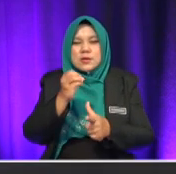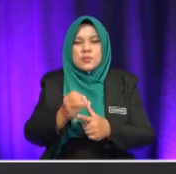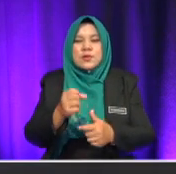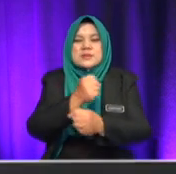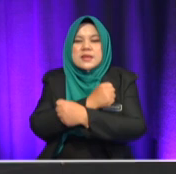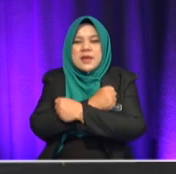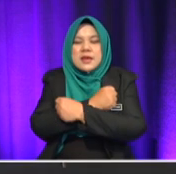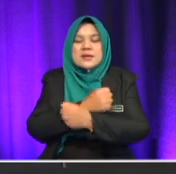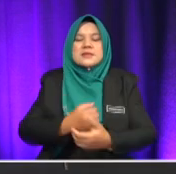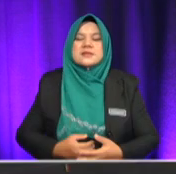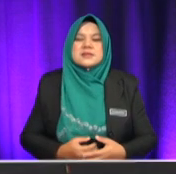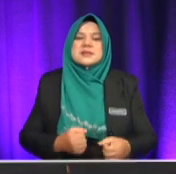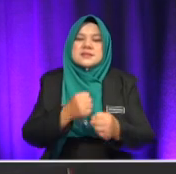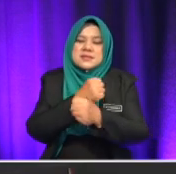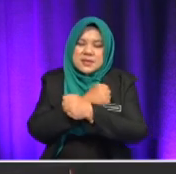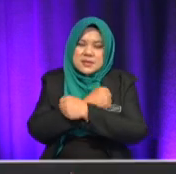saya